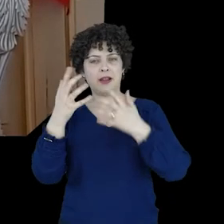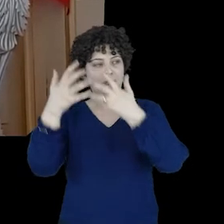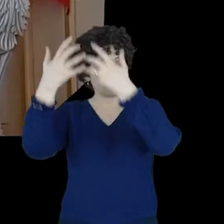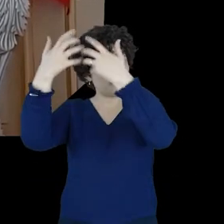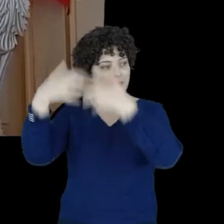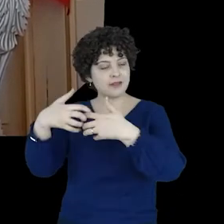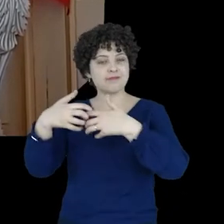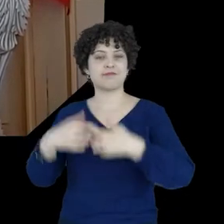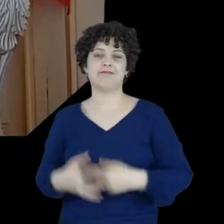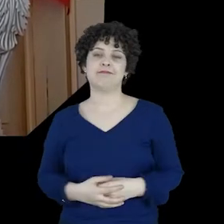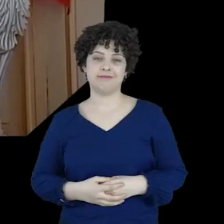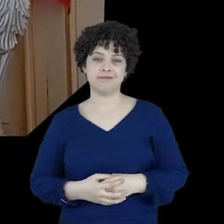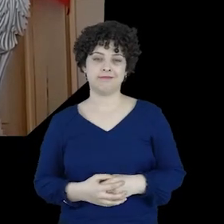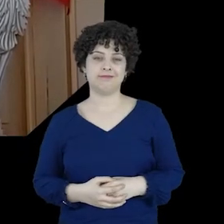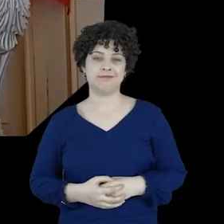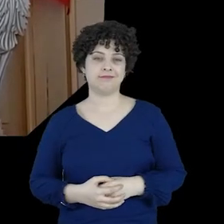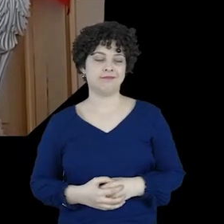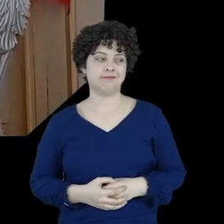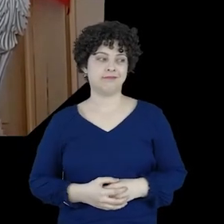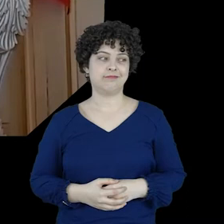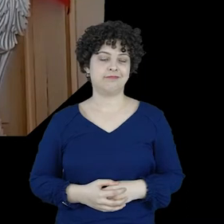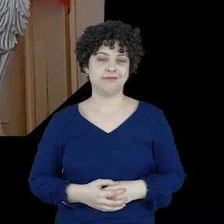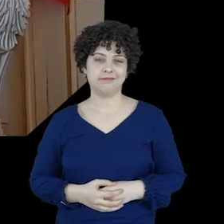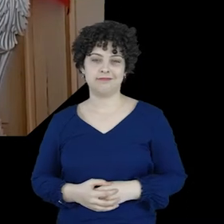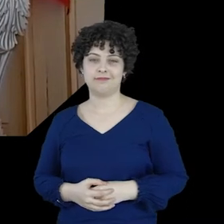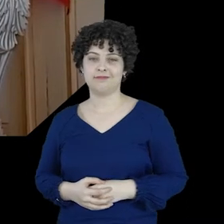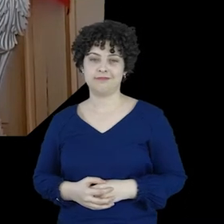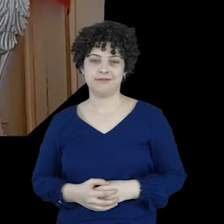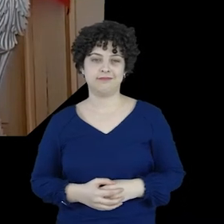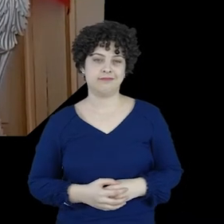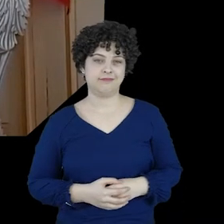faire sans avoir une vraie réflexion